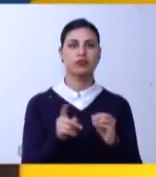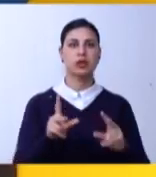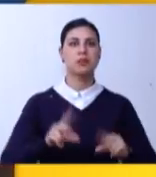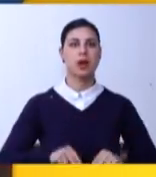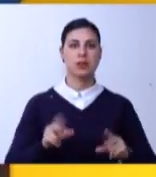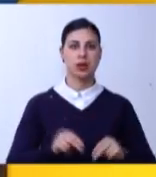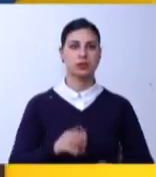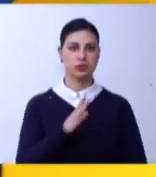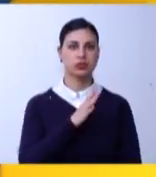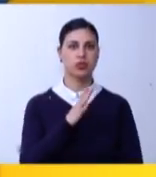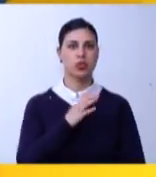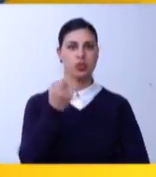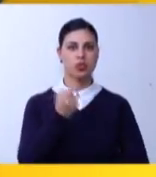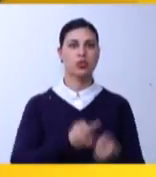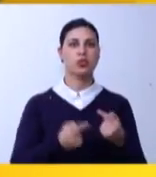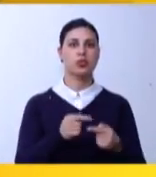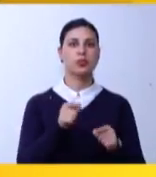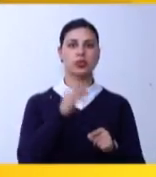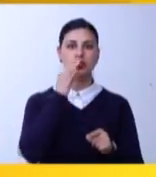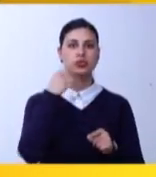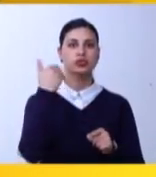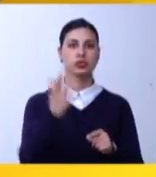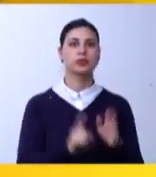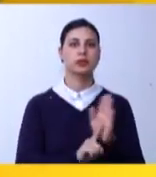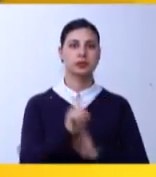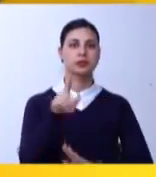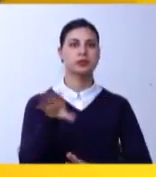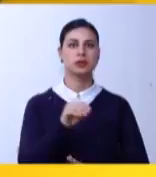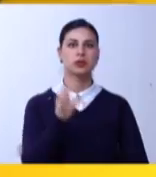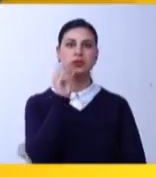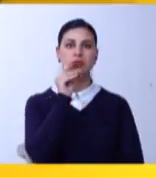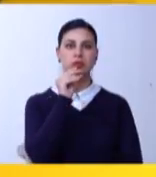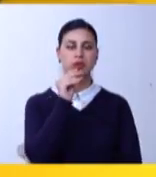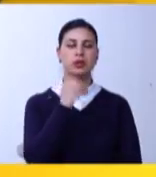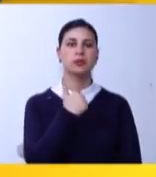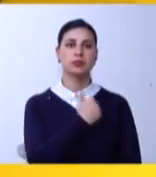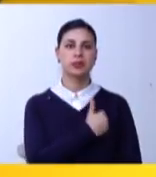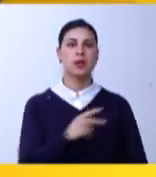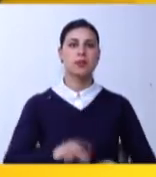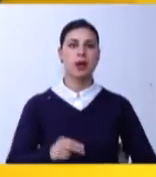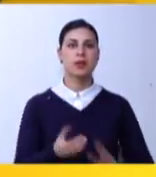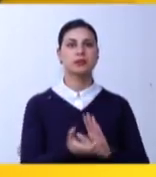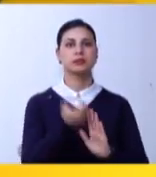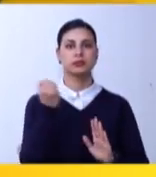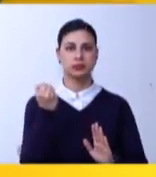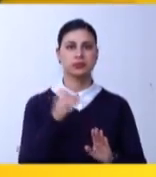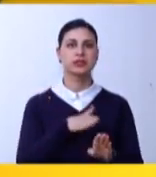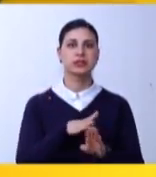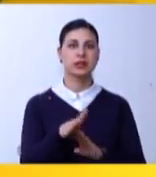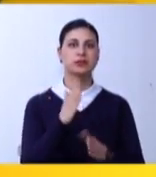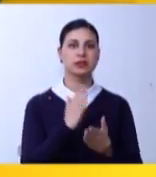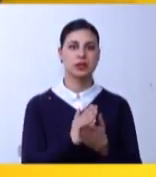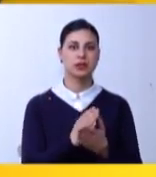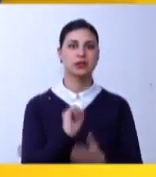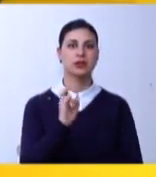ჩავიცეთ საფერი. ამის შემდეგ გვეწყება ისტერიკა, როცა ვგებულობთ, რომ უკვე სავსე გვაქვს დაუშვათ